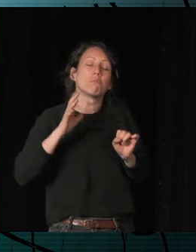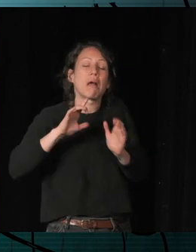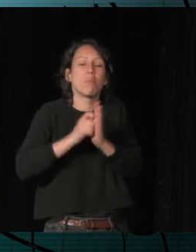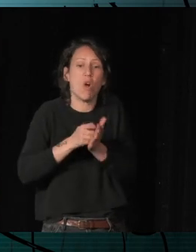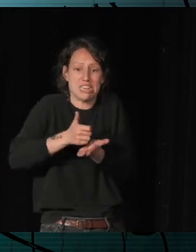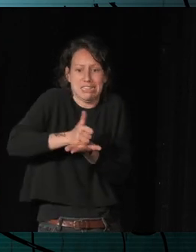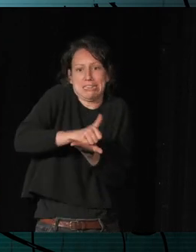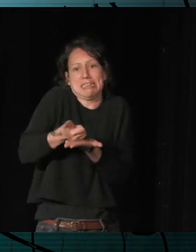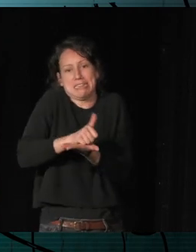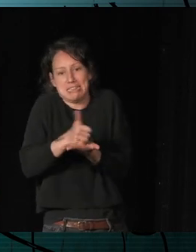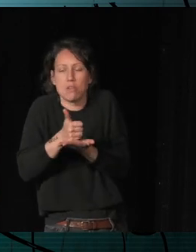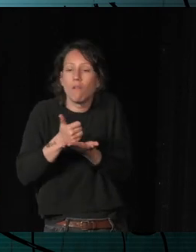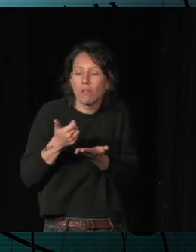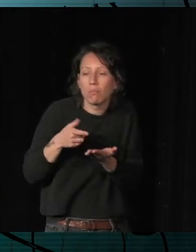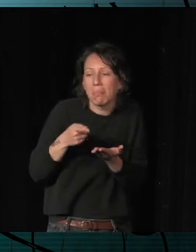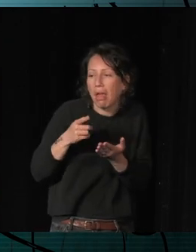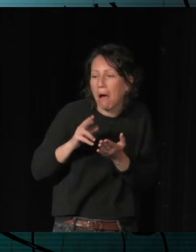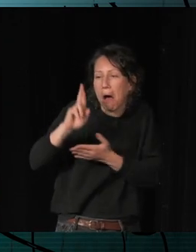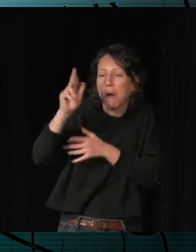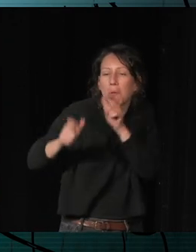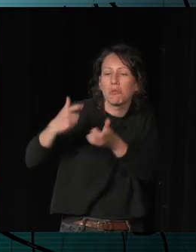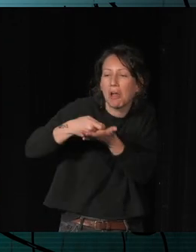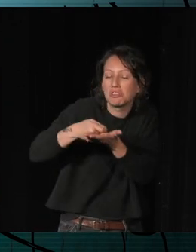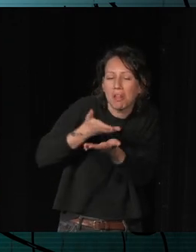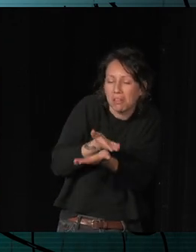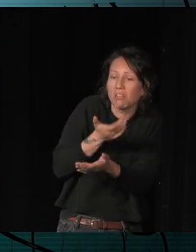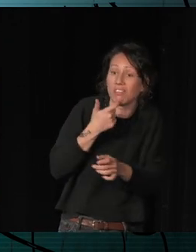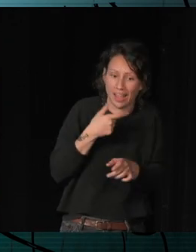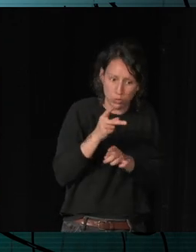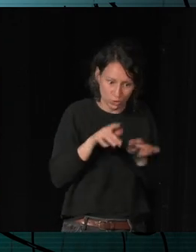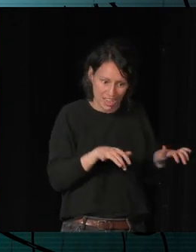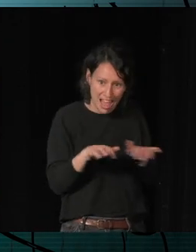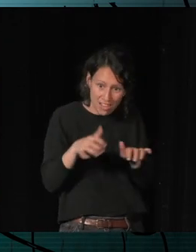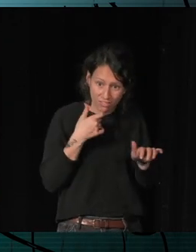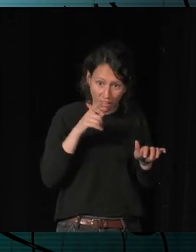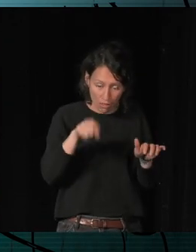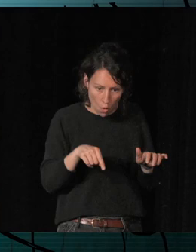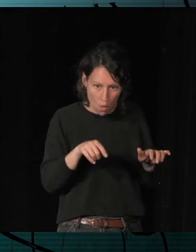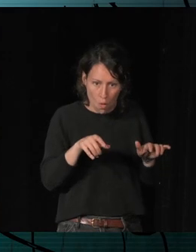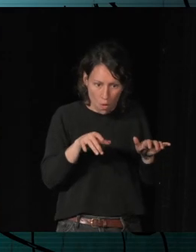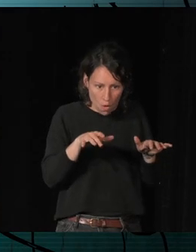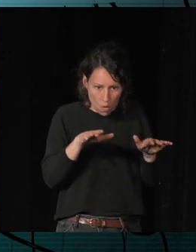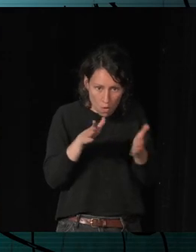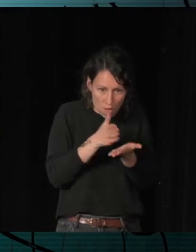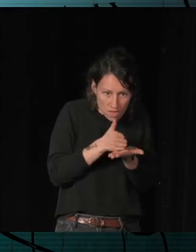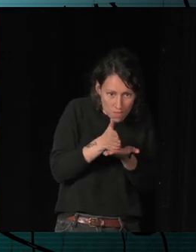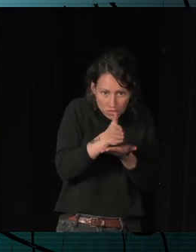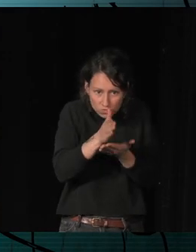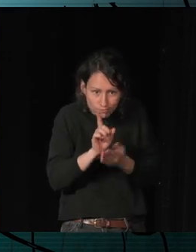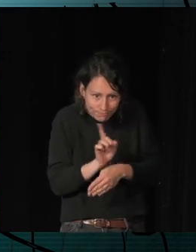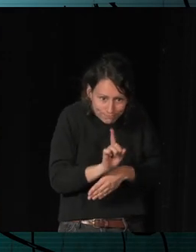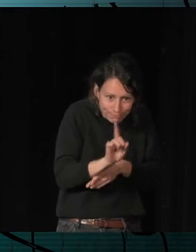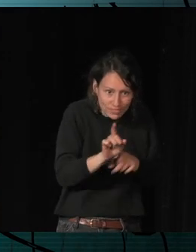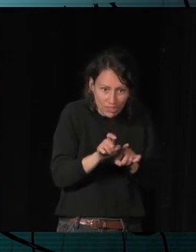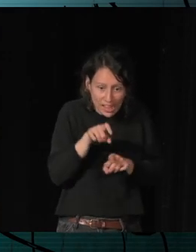rare chez le chez les joueurs que c'était pas du tout le même truc donc il fallait trouver un moyen de jouer au clavier c'est avec ce système de déplacement un peu bizarre où on